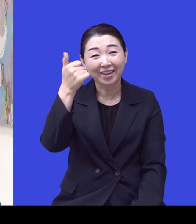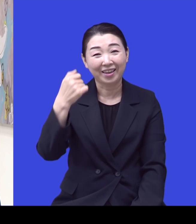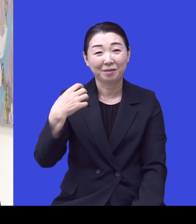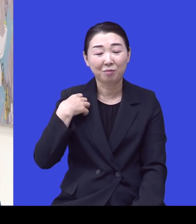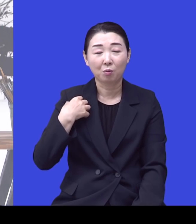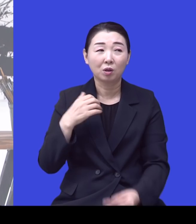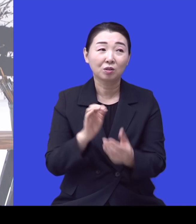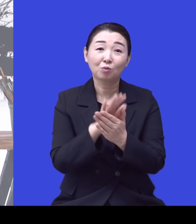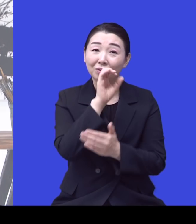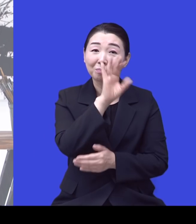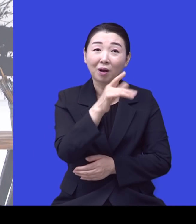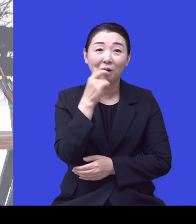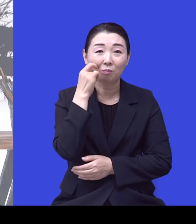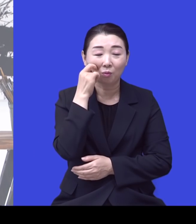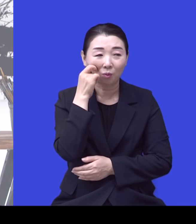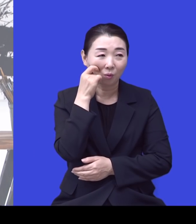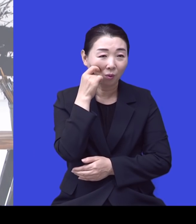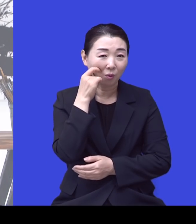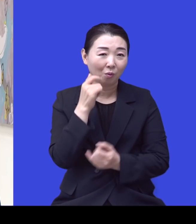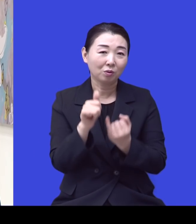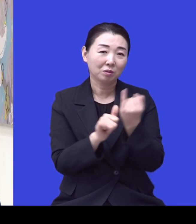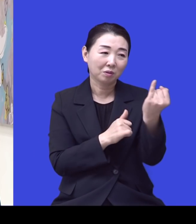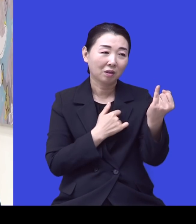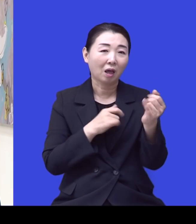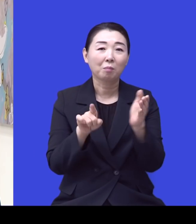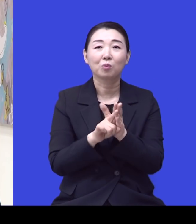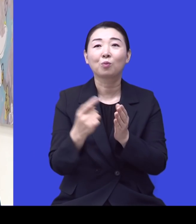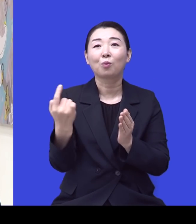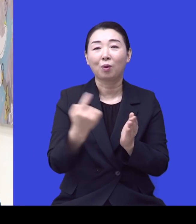못 하겠고 집사람은 저를 믿고